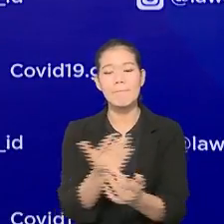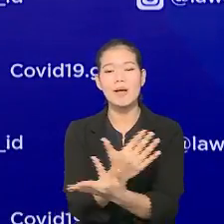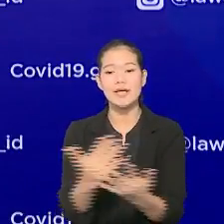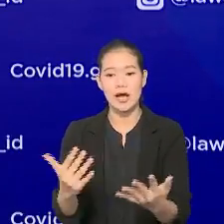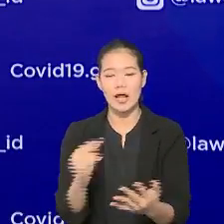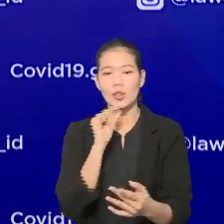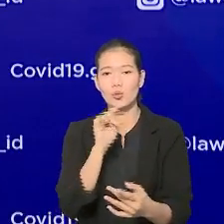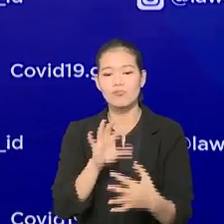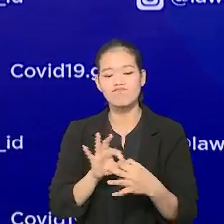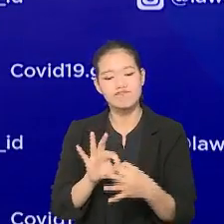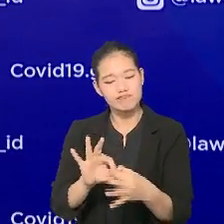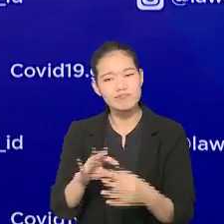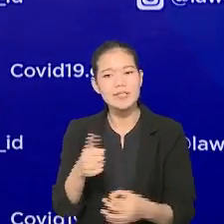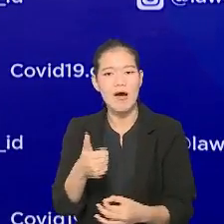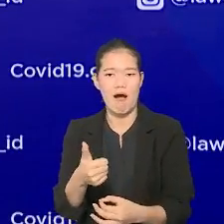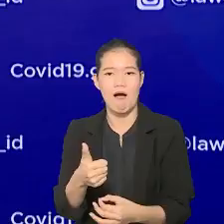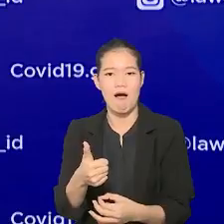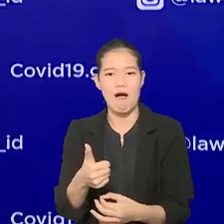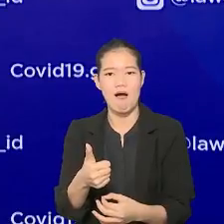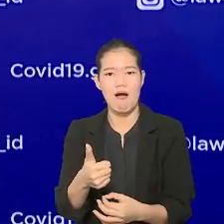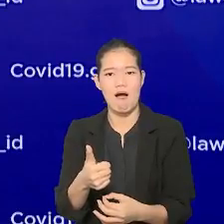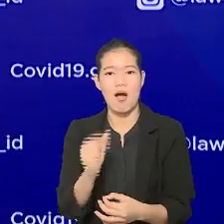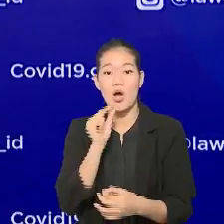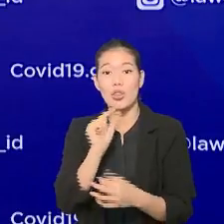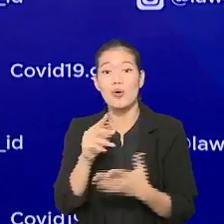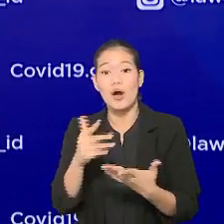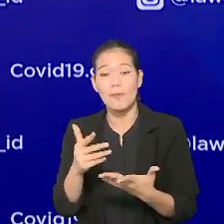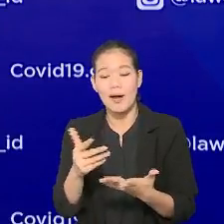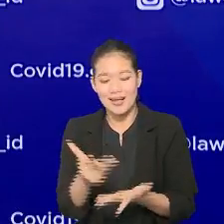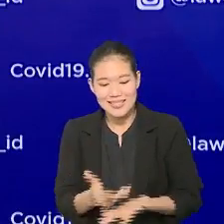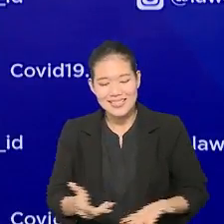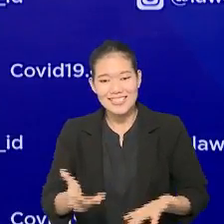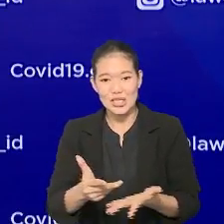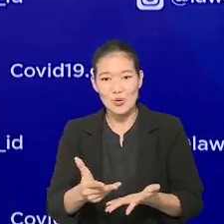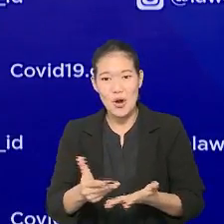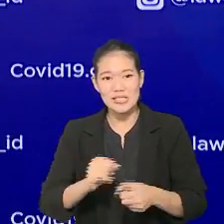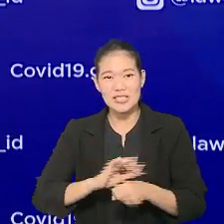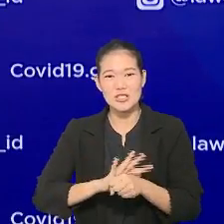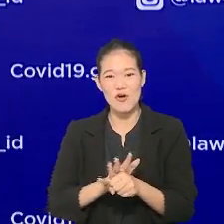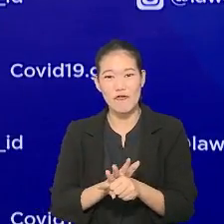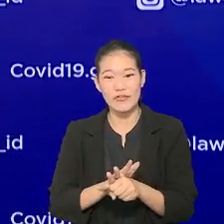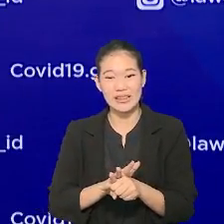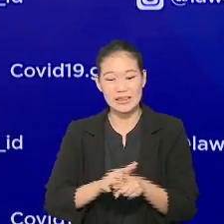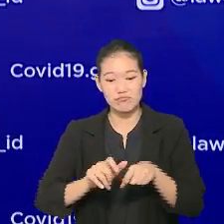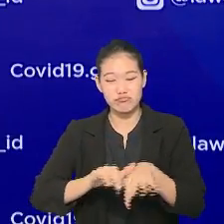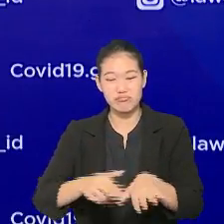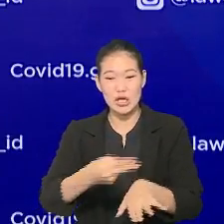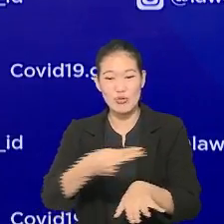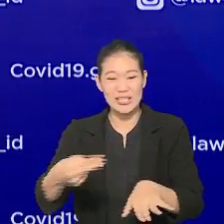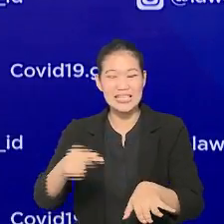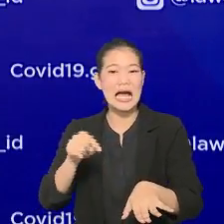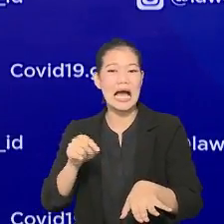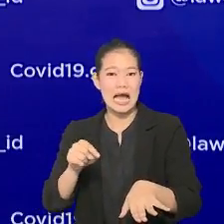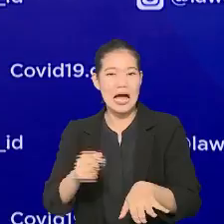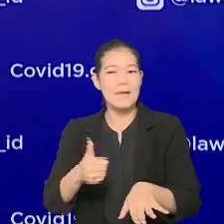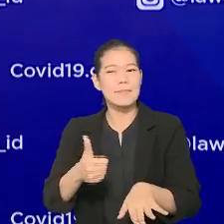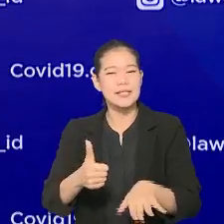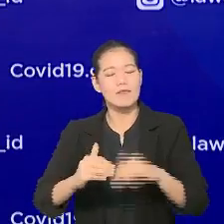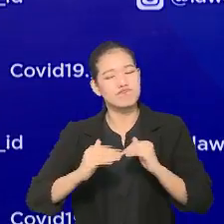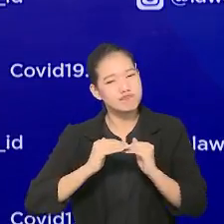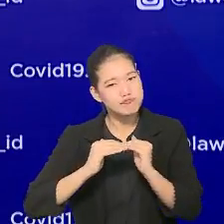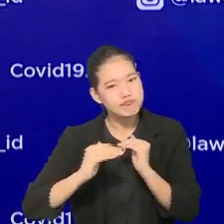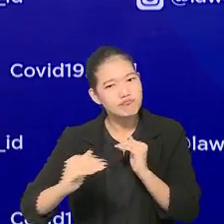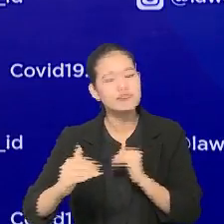untuk bekerja sama dengan pemerintah demi menjaga kondisi perkembangan COVID-19 di Indonesia agar tetap